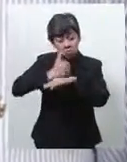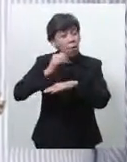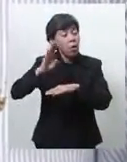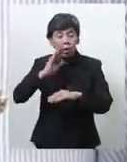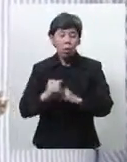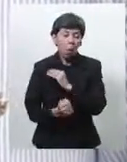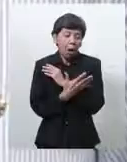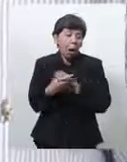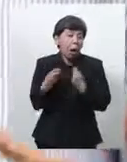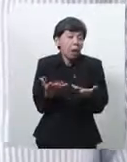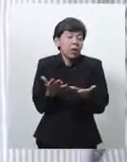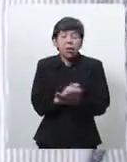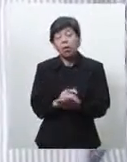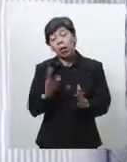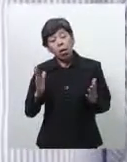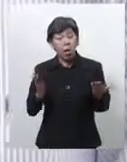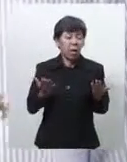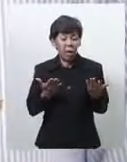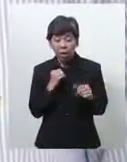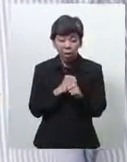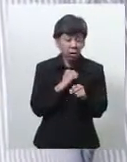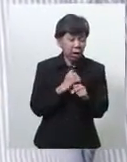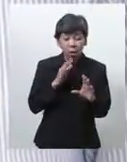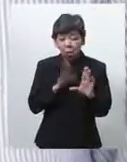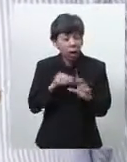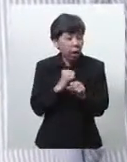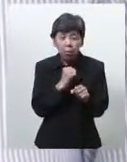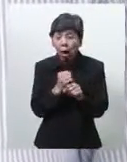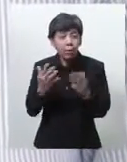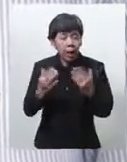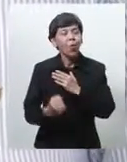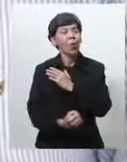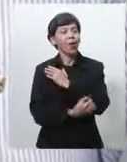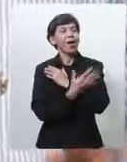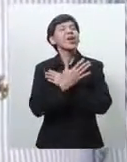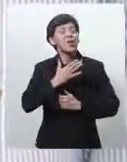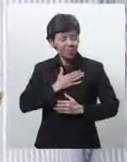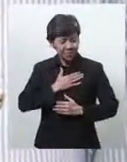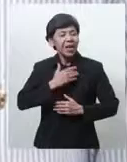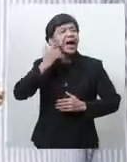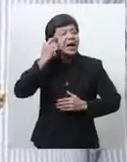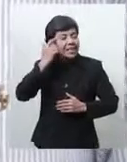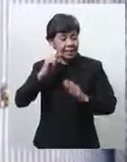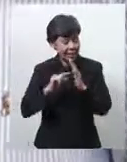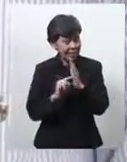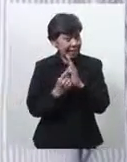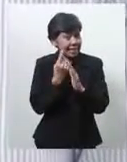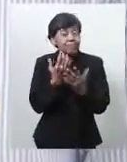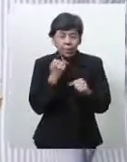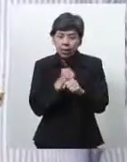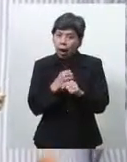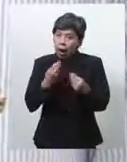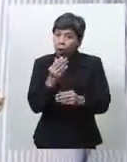ตรงนี้เนี่ยพี่ต้นเขาก็จะไม่สามารถที่จะเข้ามาทำงานณตรงนี้ได้เลยเพราะฉะนั้นเนี่ยอู๋มองว่าจุดเริ่มต้นของการที่จะทำให้ค